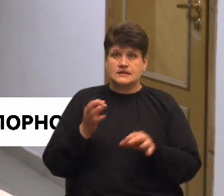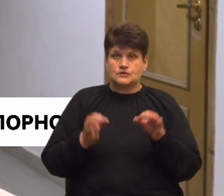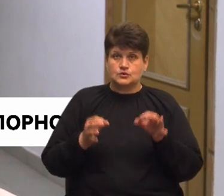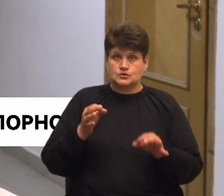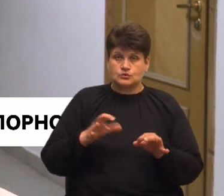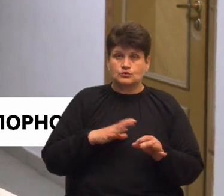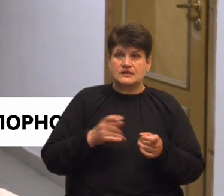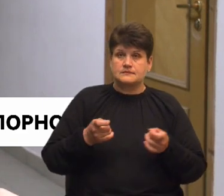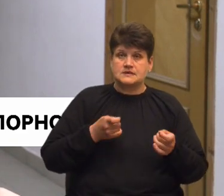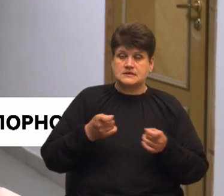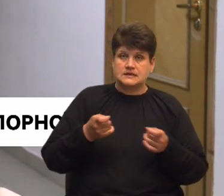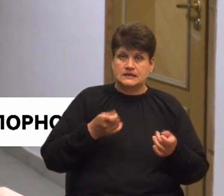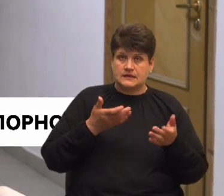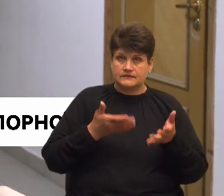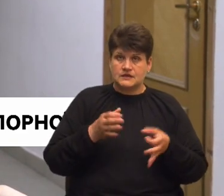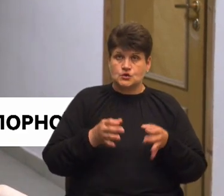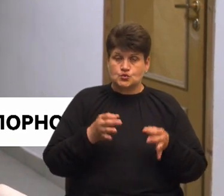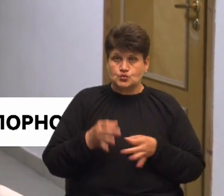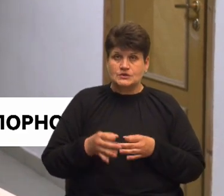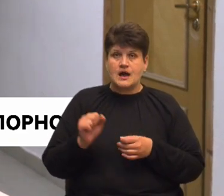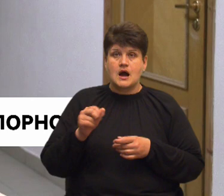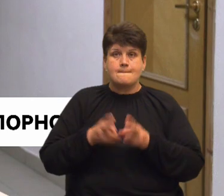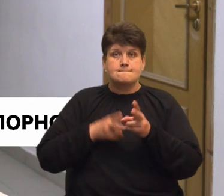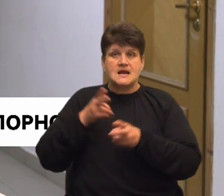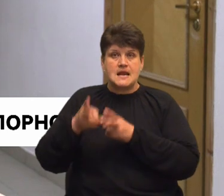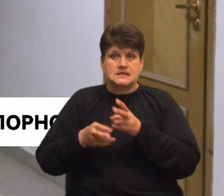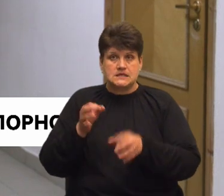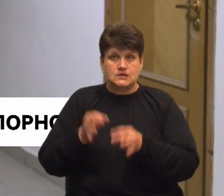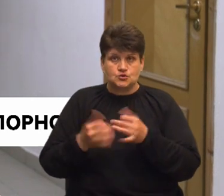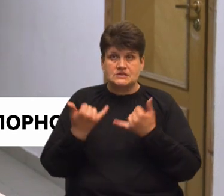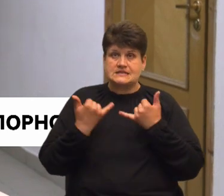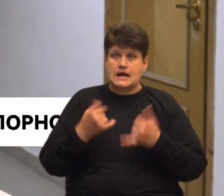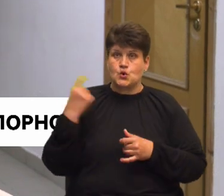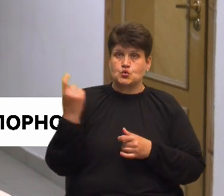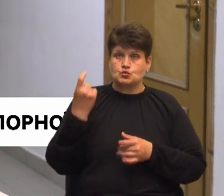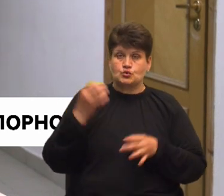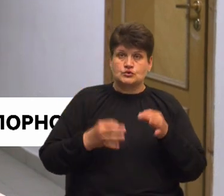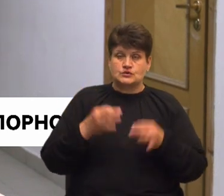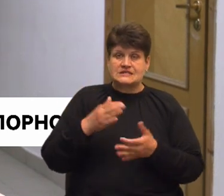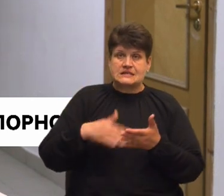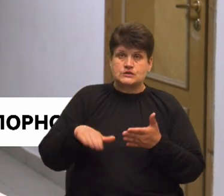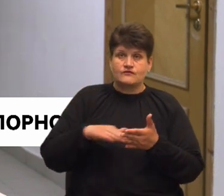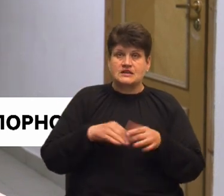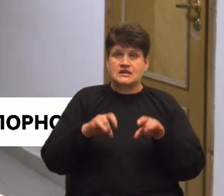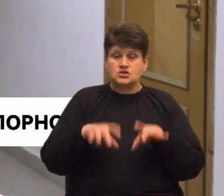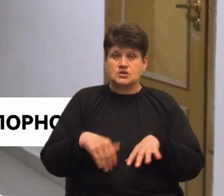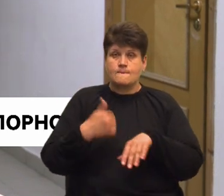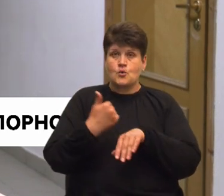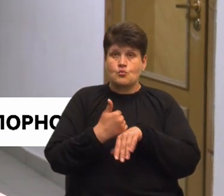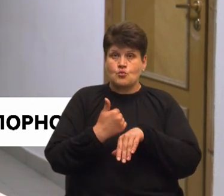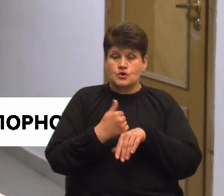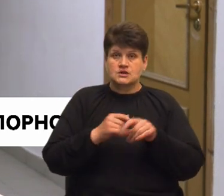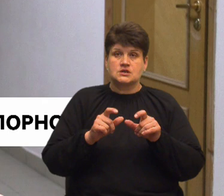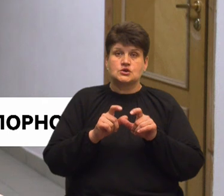адміністративний апеляційний зараз господарський суд без скасування рішення по одній школі тому що адміністрація